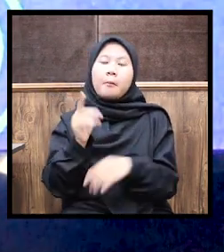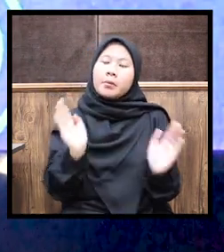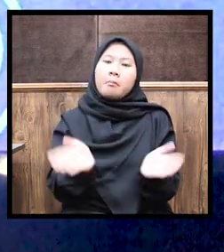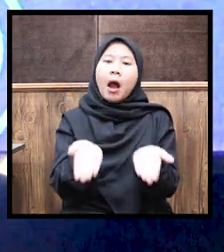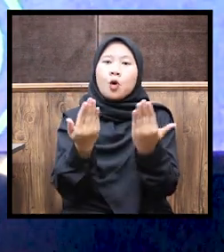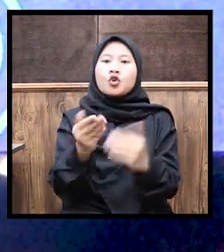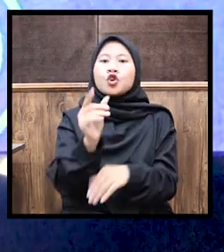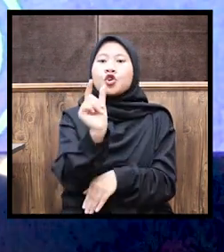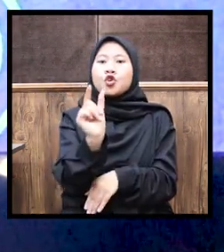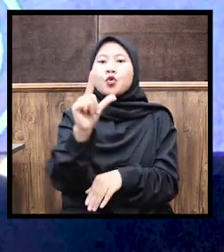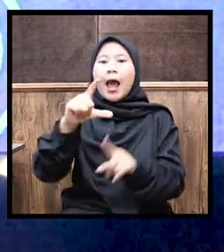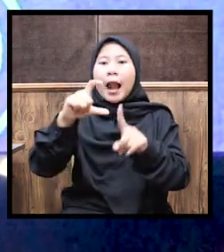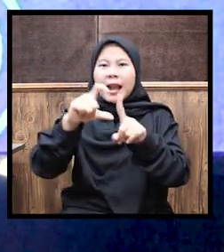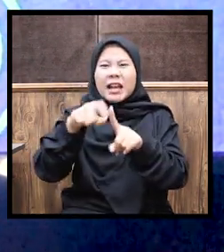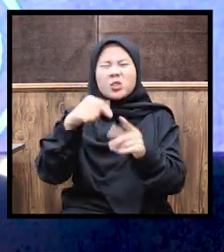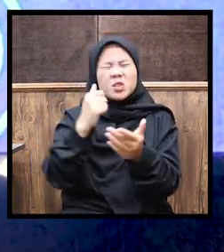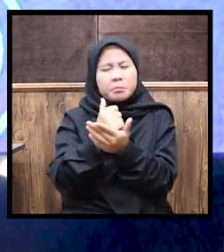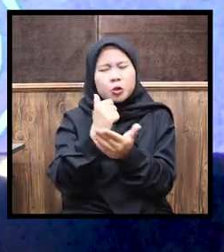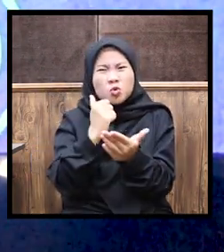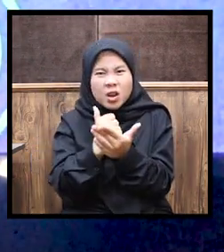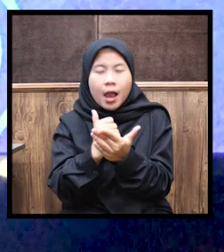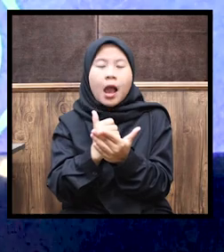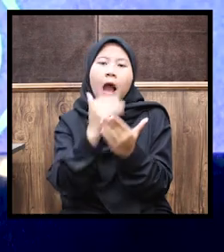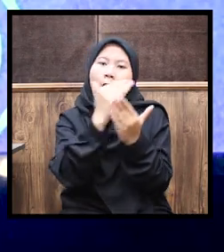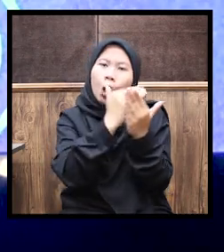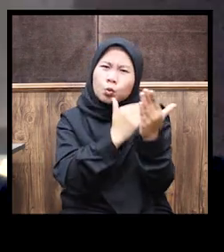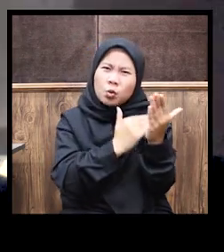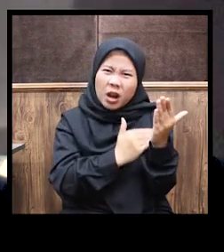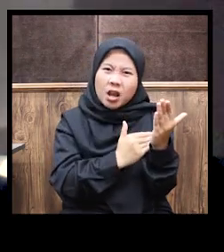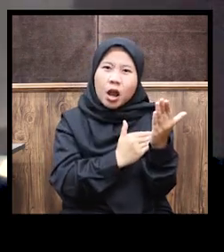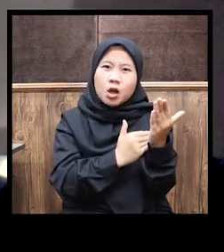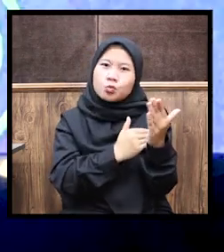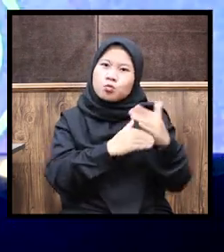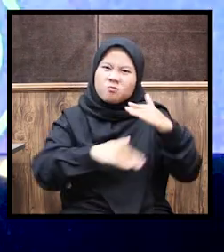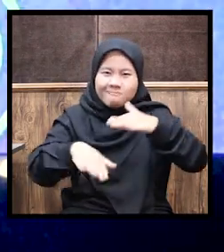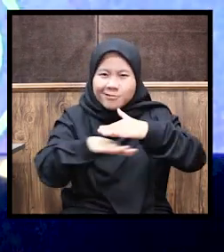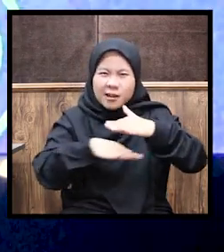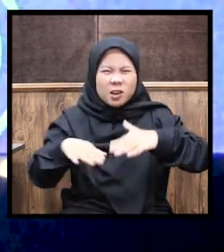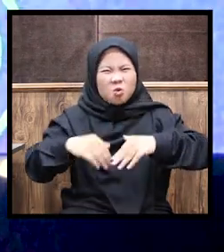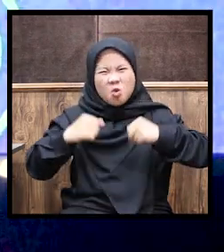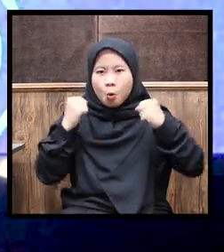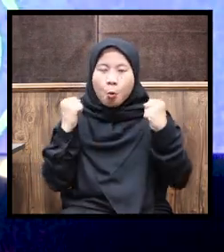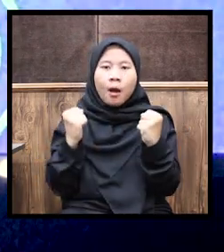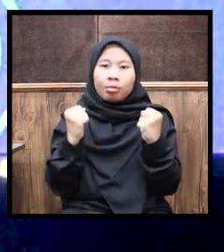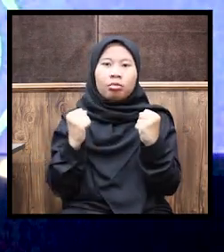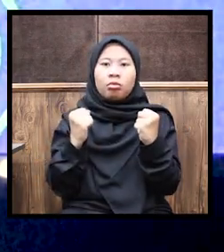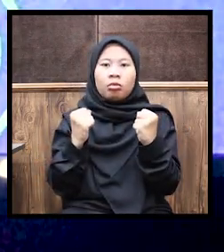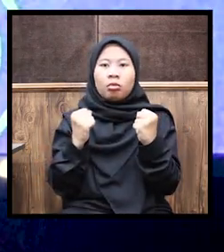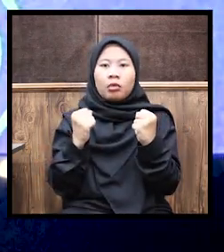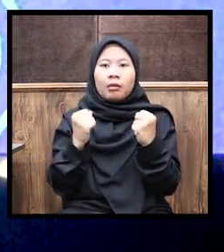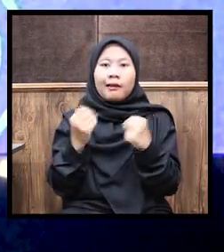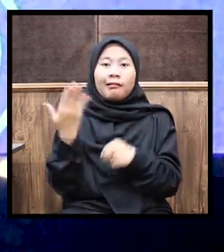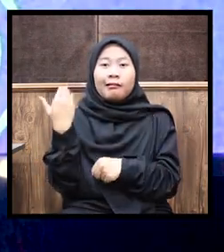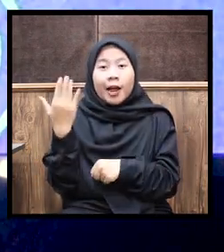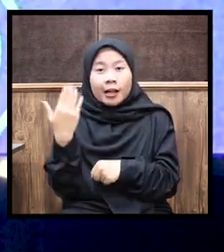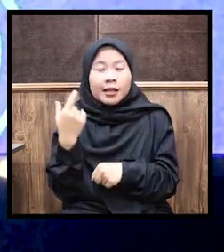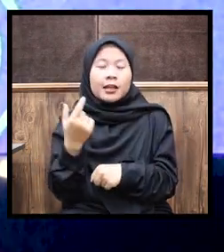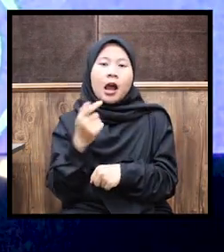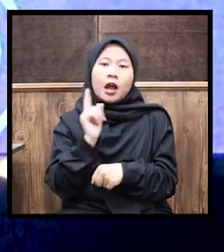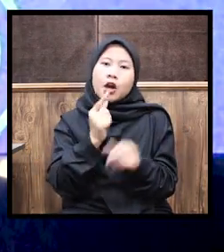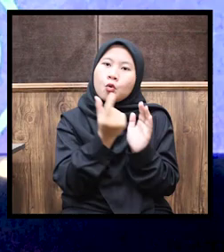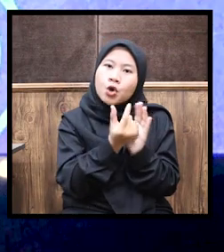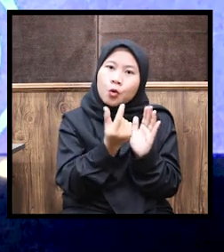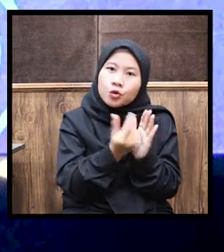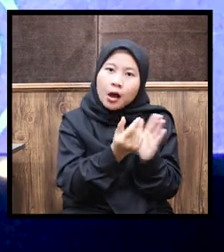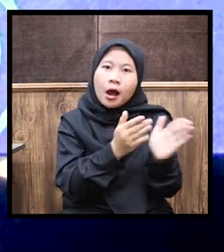itu sudah regulasinya sudah sangat kuat gitu seperti tadi Pak Sampaikan sudah ada regulasi dalam bentuk undang-undang kemudian PP